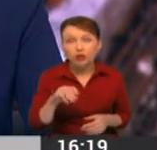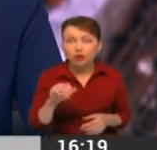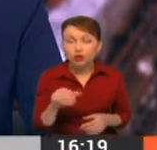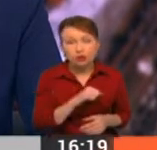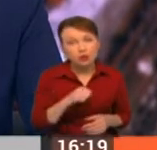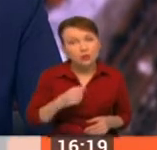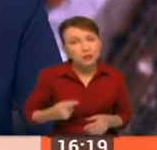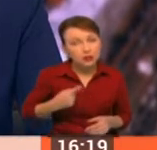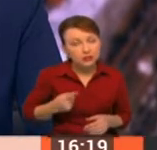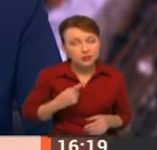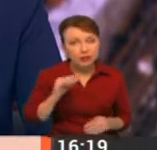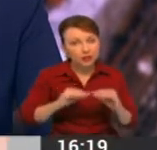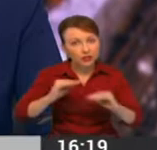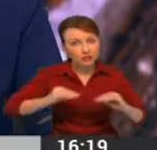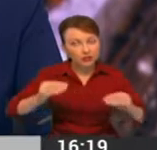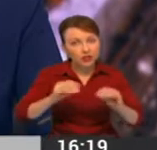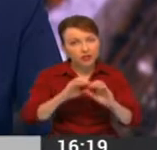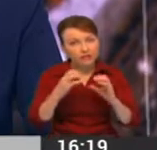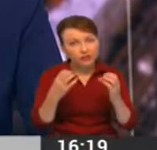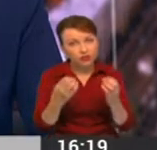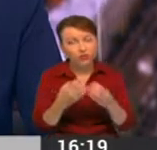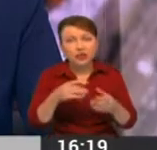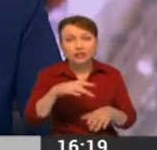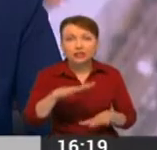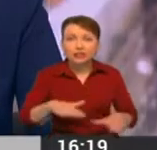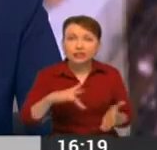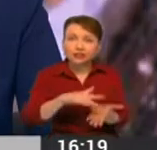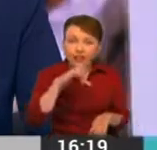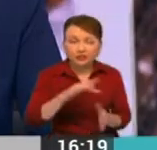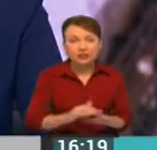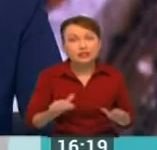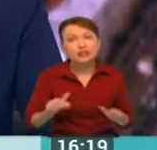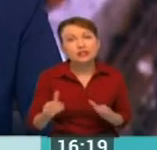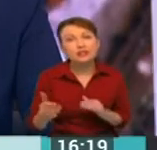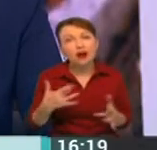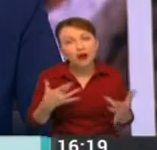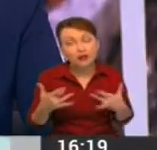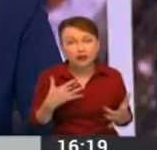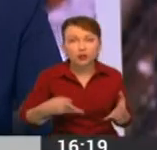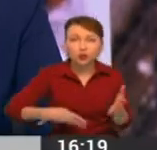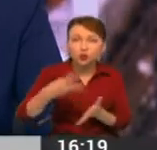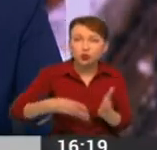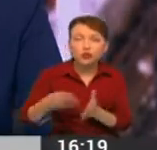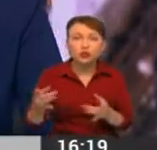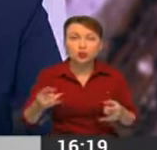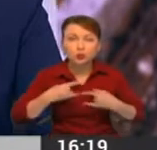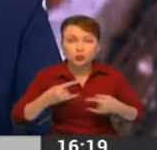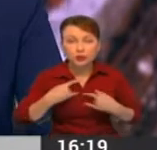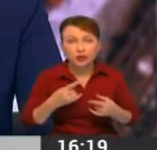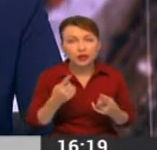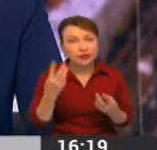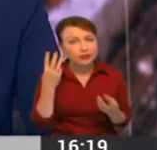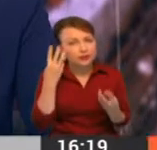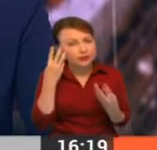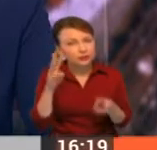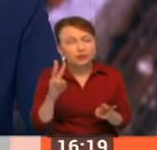мастер по изготовлению венков. Она занимается в детском центре. У нее детский театр, который шьет костюмы. Они стилизованные.